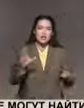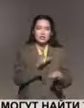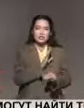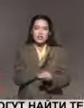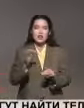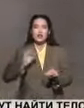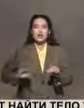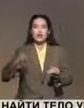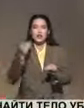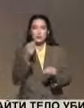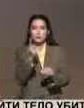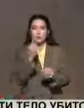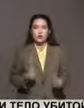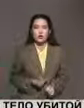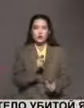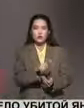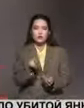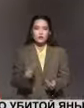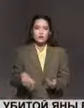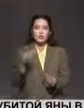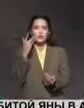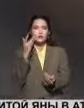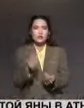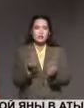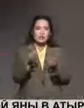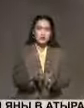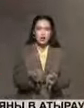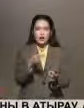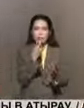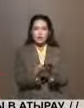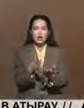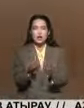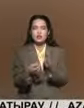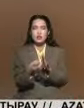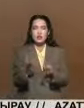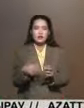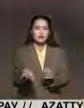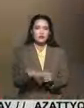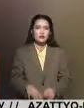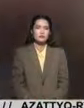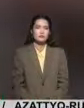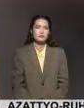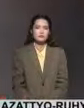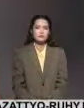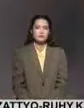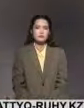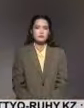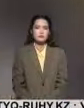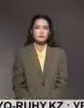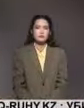будет оказывать помощь как жителям близлежащих сел, так и пострадавшим на трассах и водоемах. Дильназ Насекенова, Нуржан Махмутов, Астана